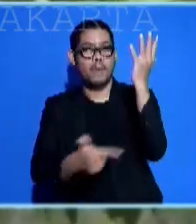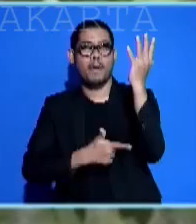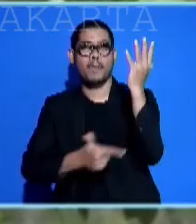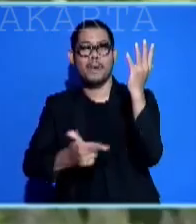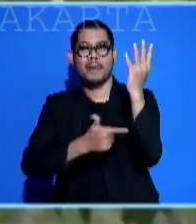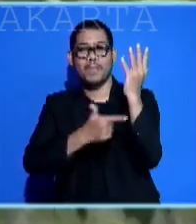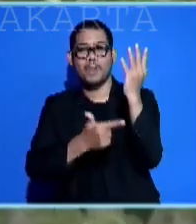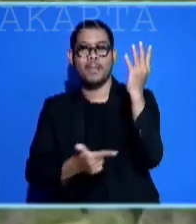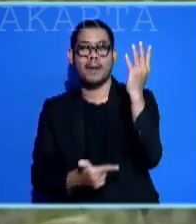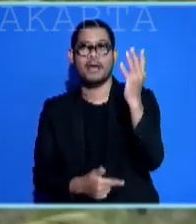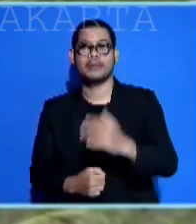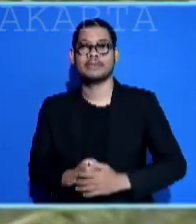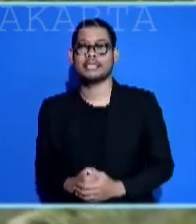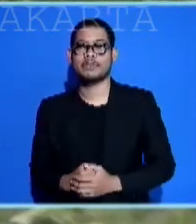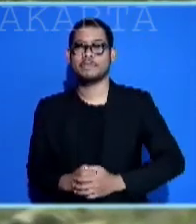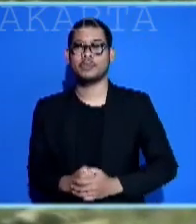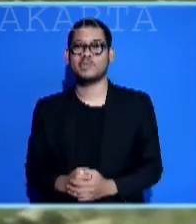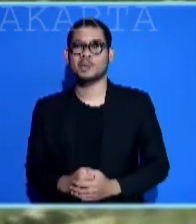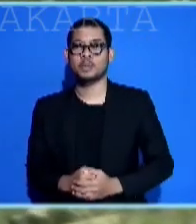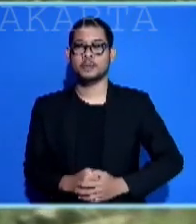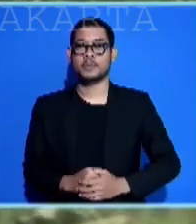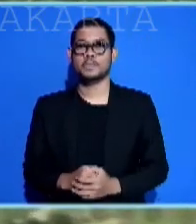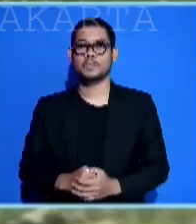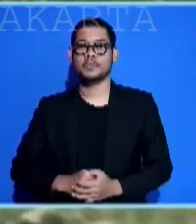tananengungen AD sono